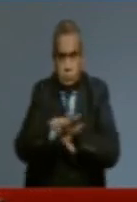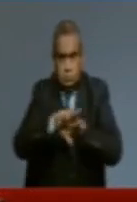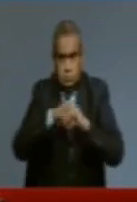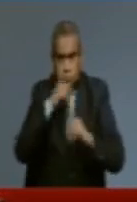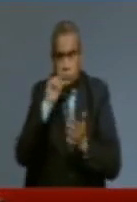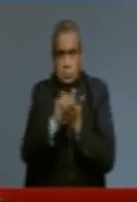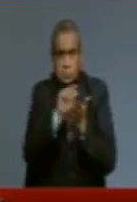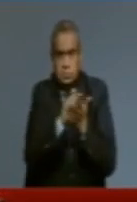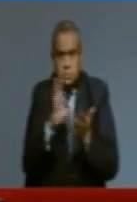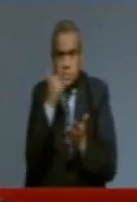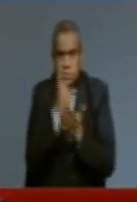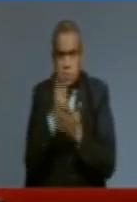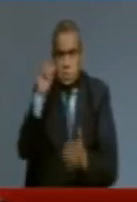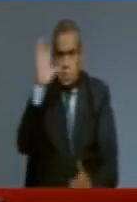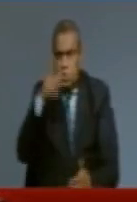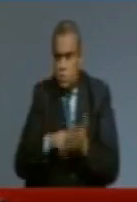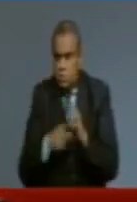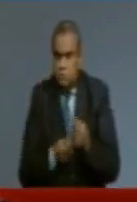الغربية. فإن